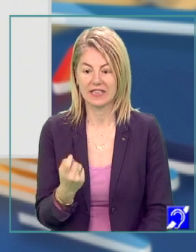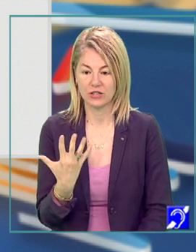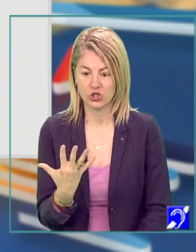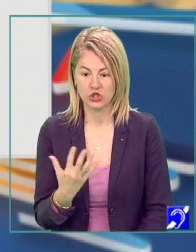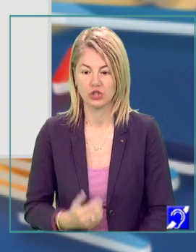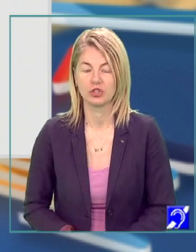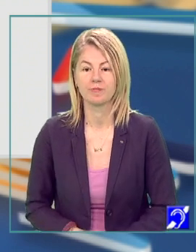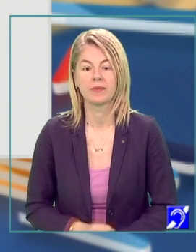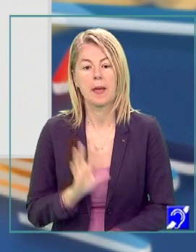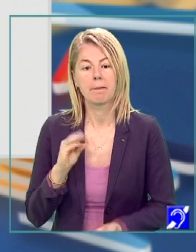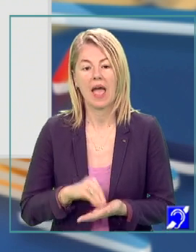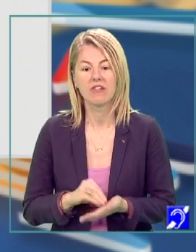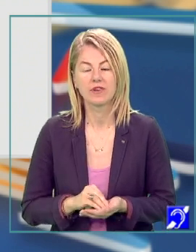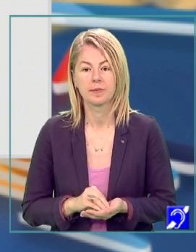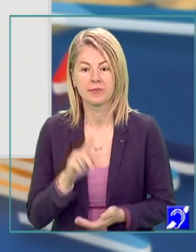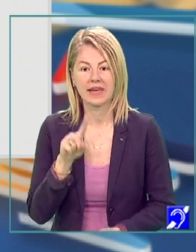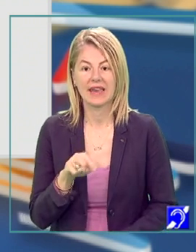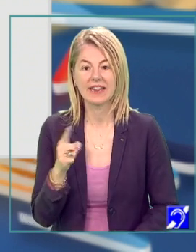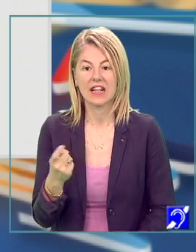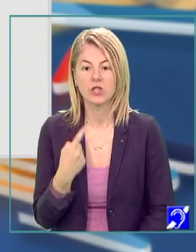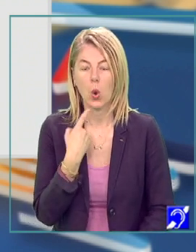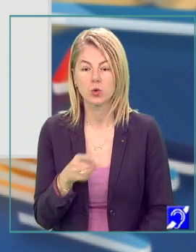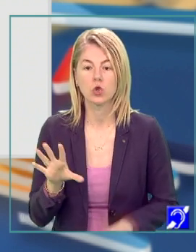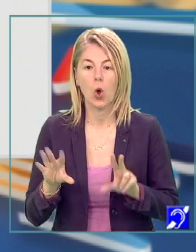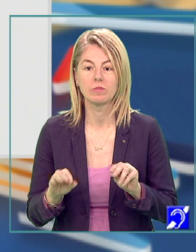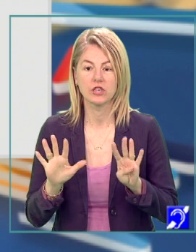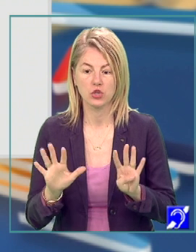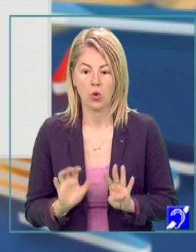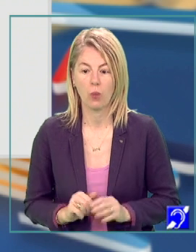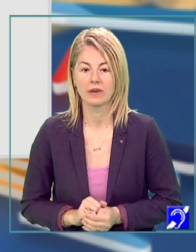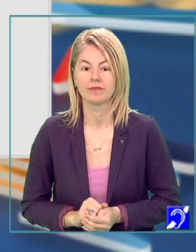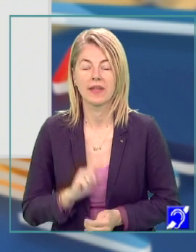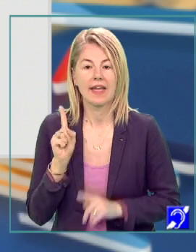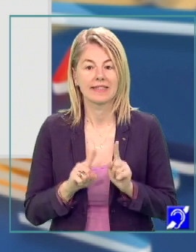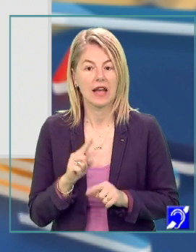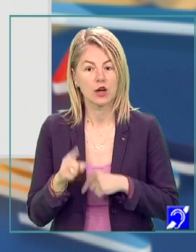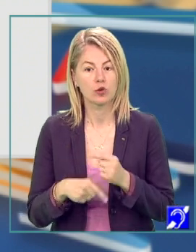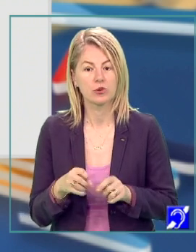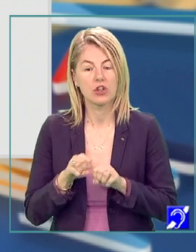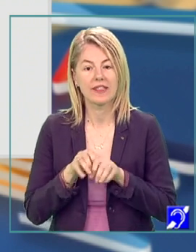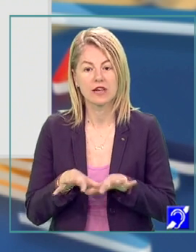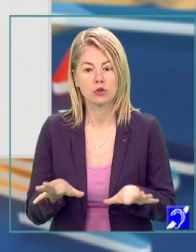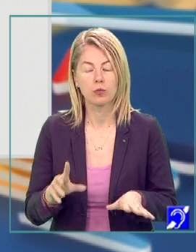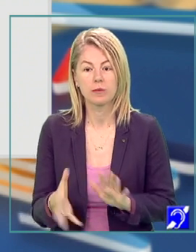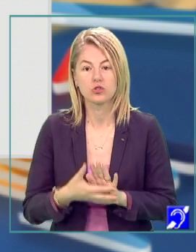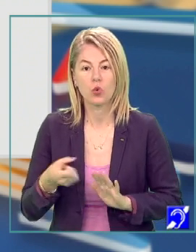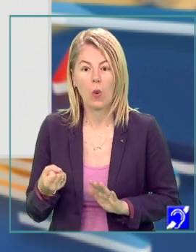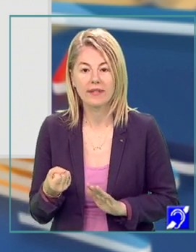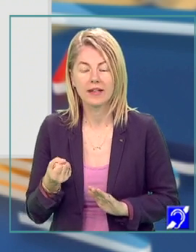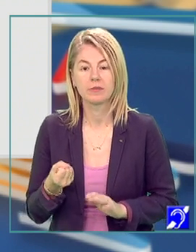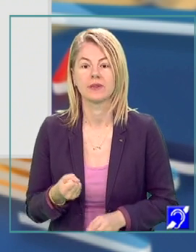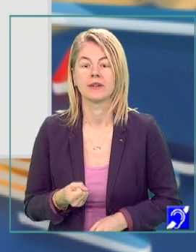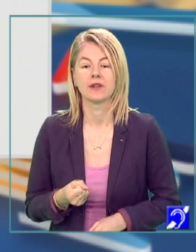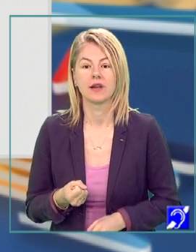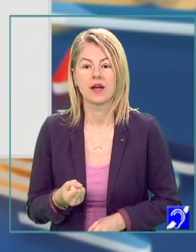5. Mai avem radical din 189, dacă după ce îl descompunem scoatem factorii de